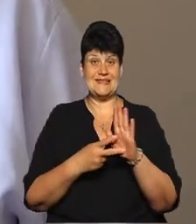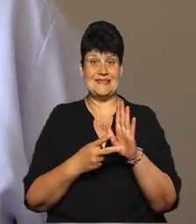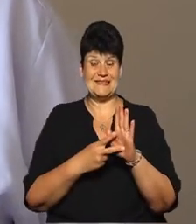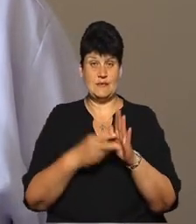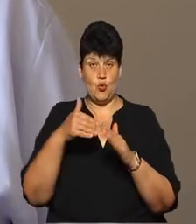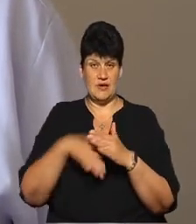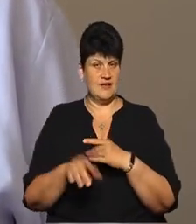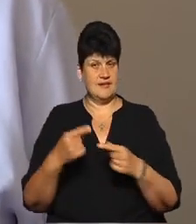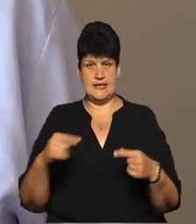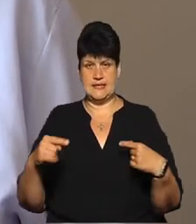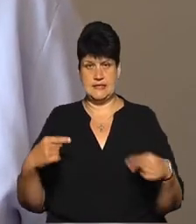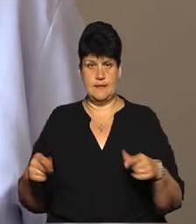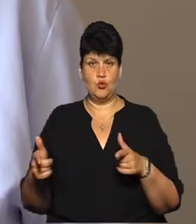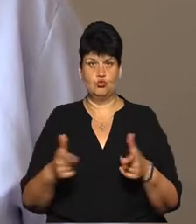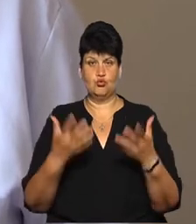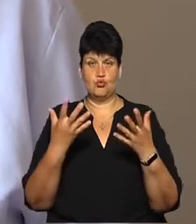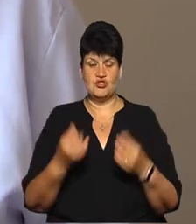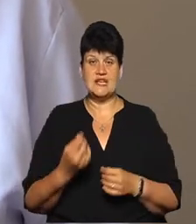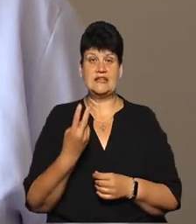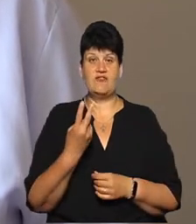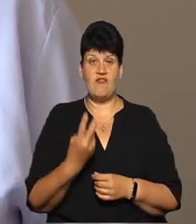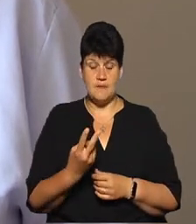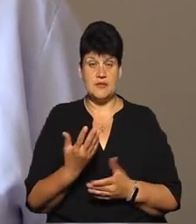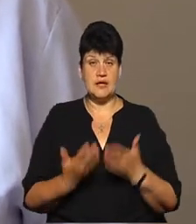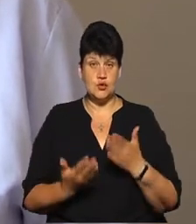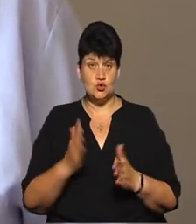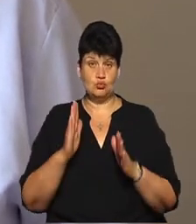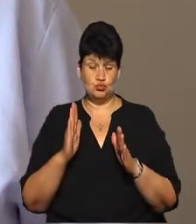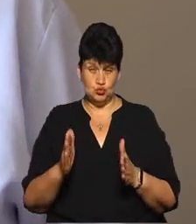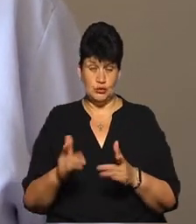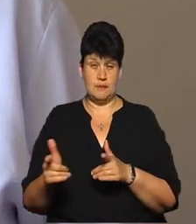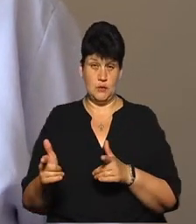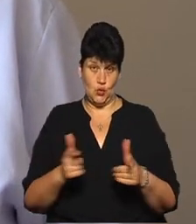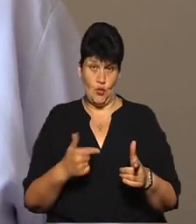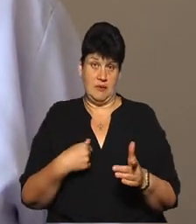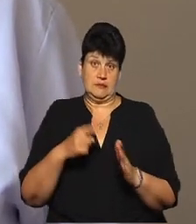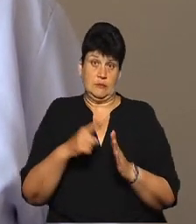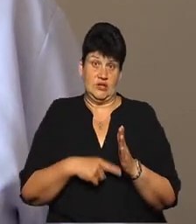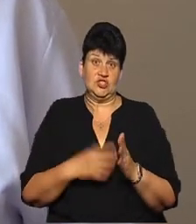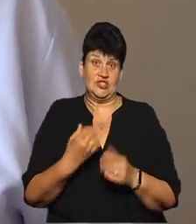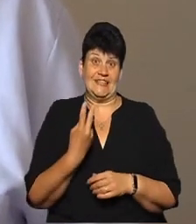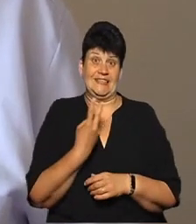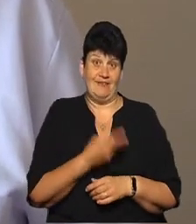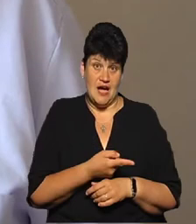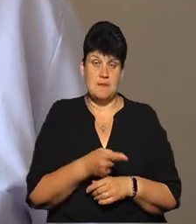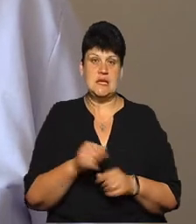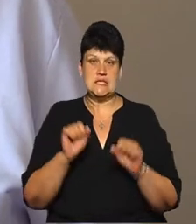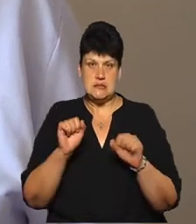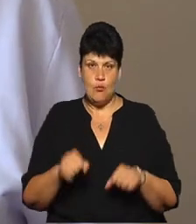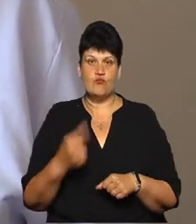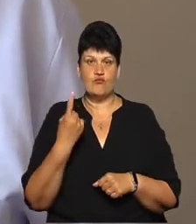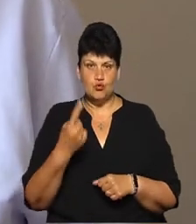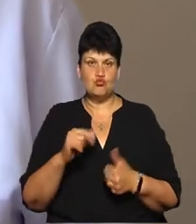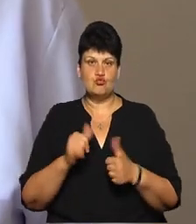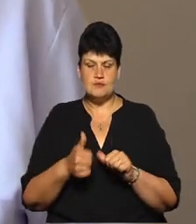типу. Готуємо ще 2. Якщо буде підготовлено, ми сподіваємось, ще тих 2, то ми зможемо в одну зміну